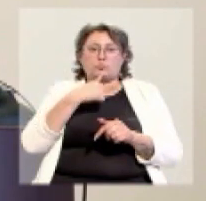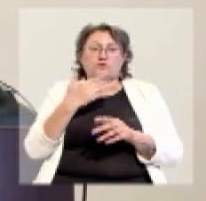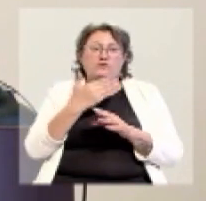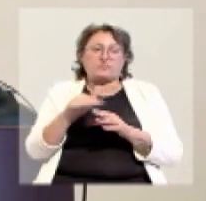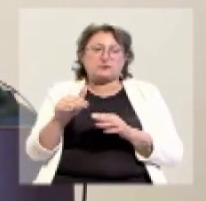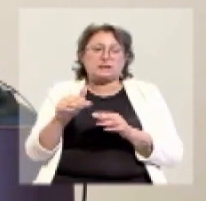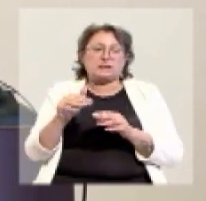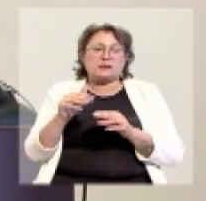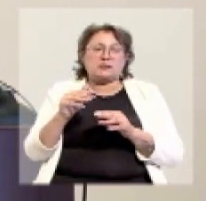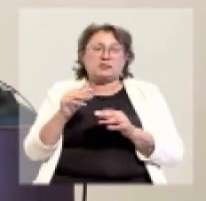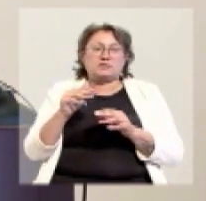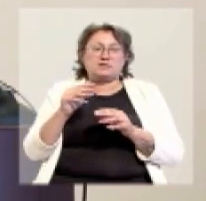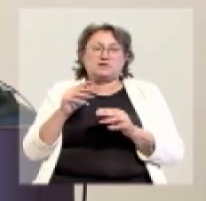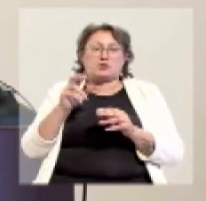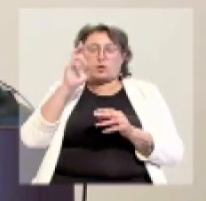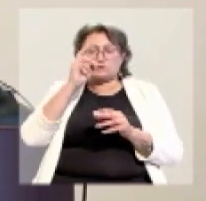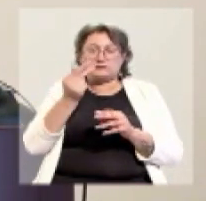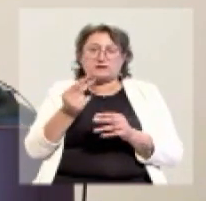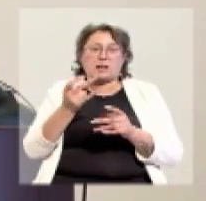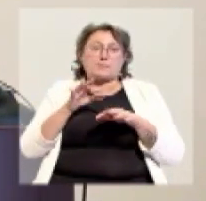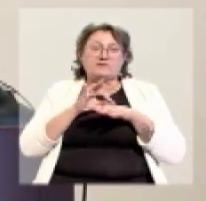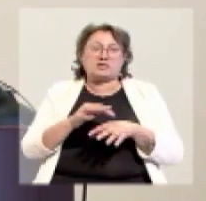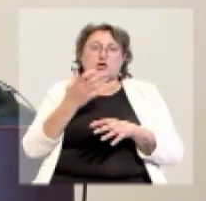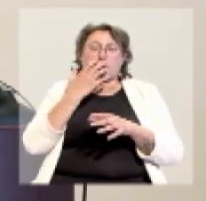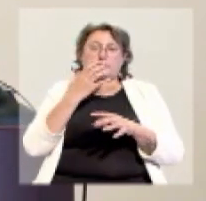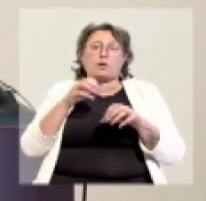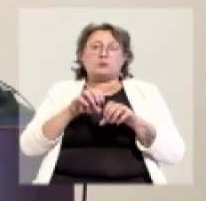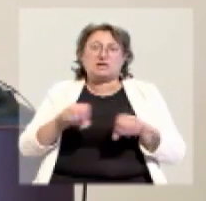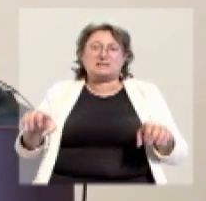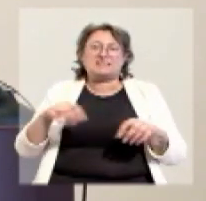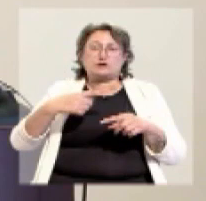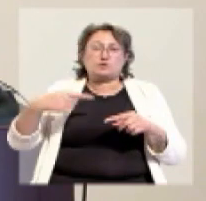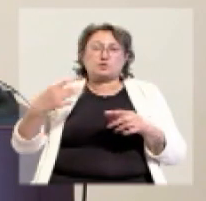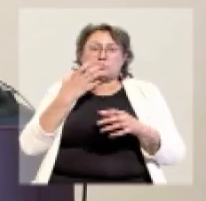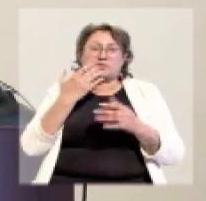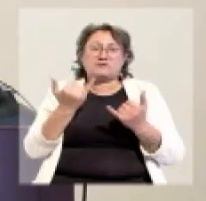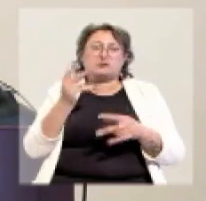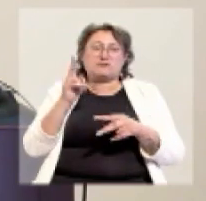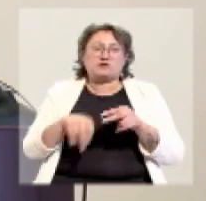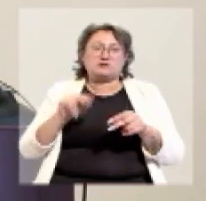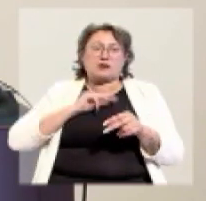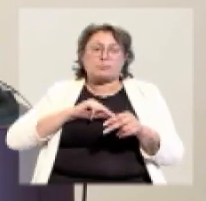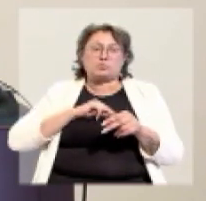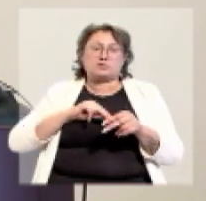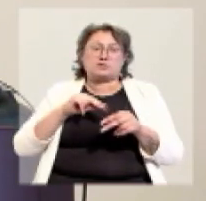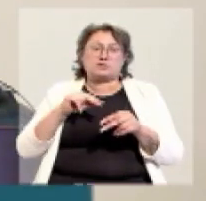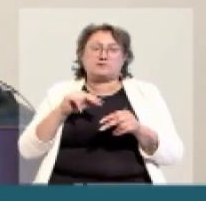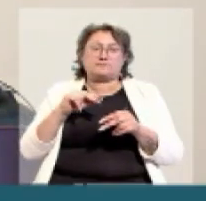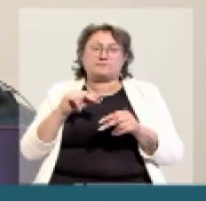были выделены бюджетные средства на проведение теплоизоляции тепловых сетей, где на сегодня завершается работа